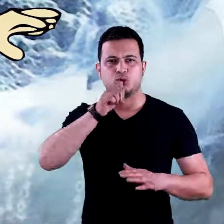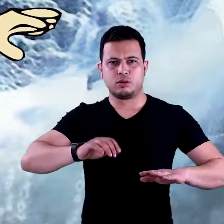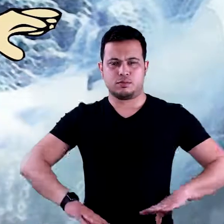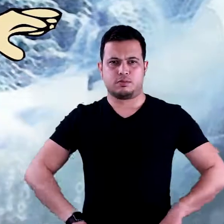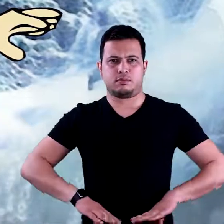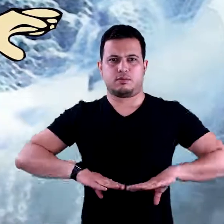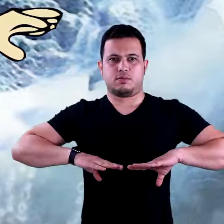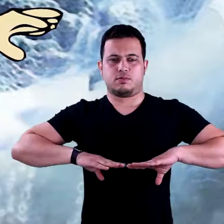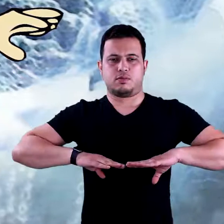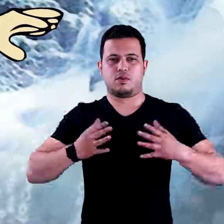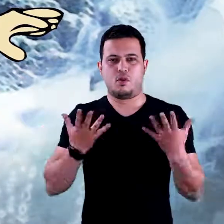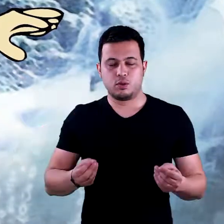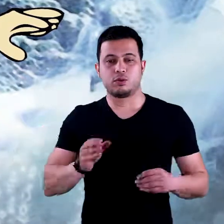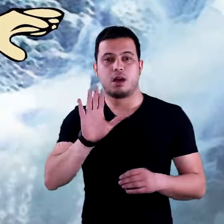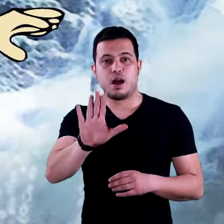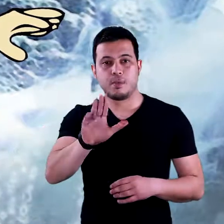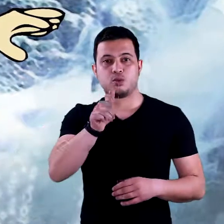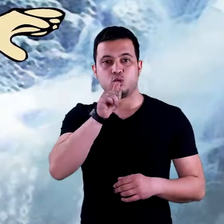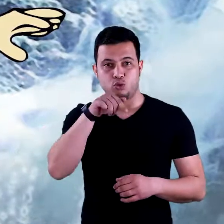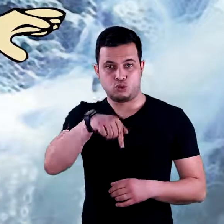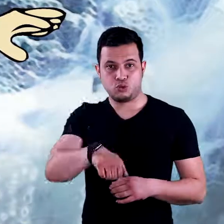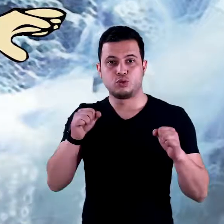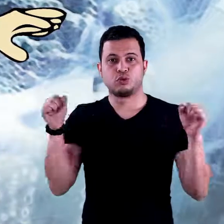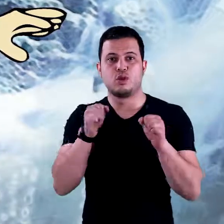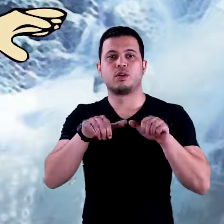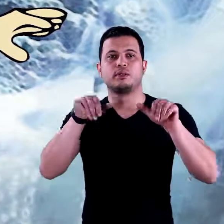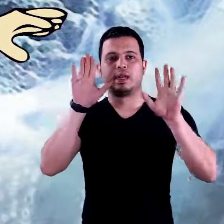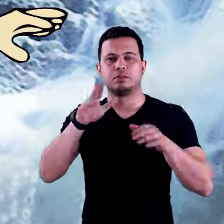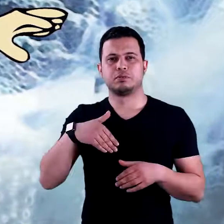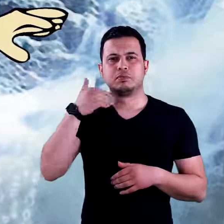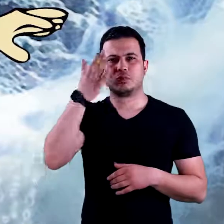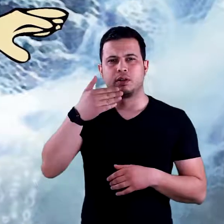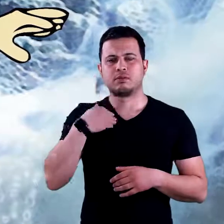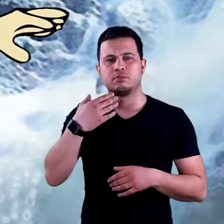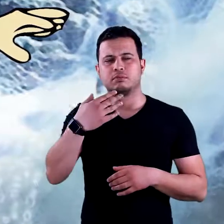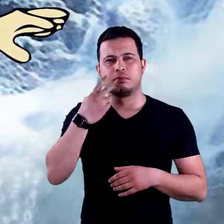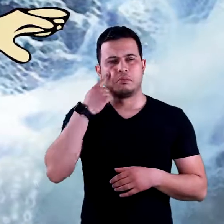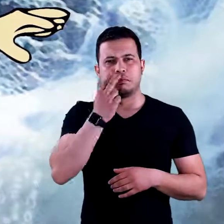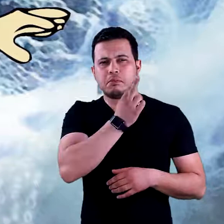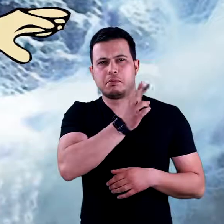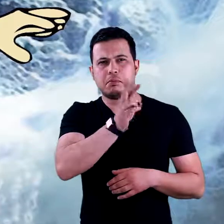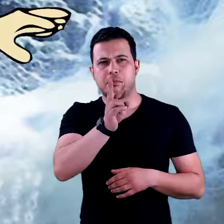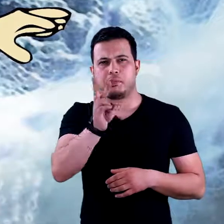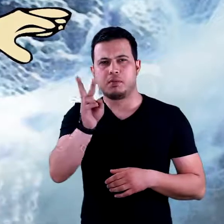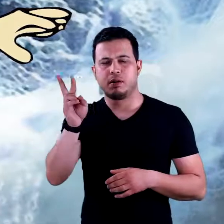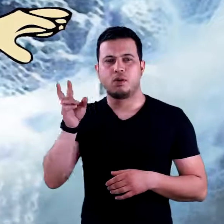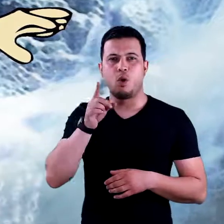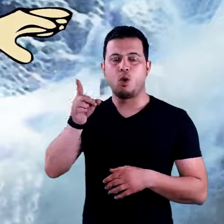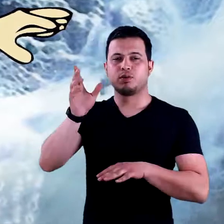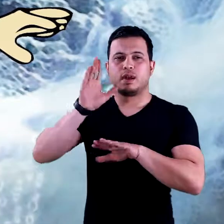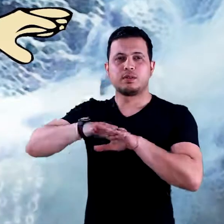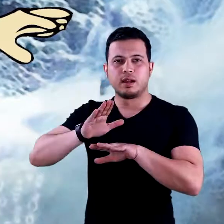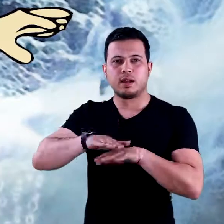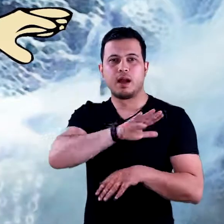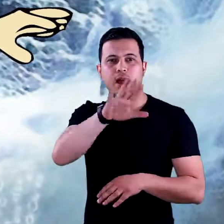içinde buldu. Ama su soğuk değildi. Sonra şöyle bir etrafına bakındı. O da ne? Her